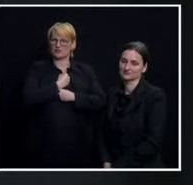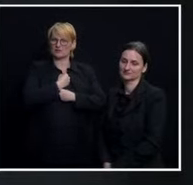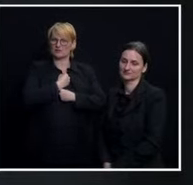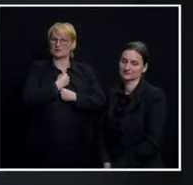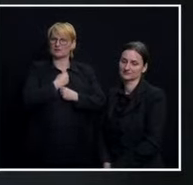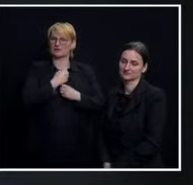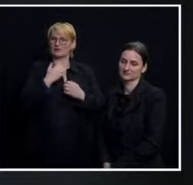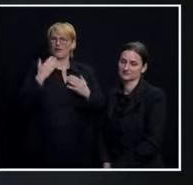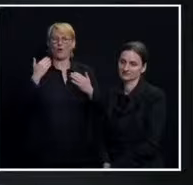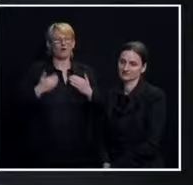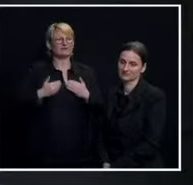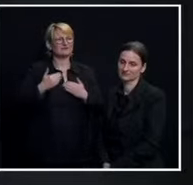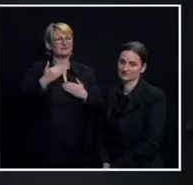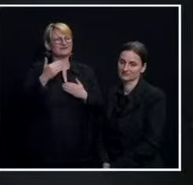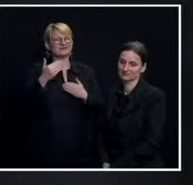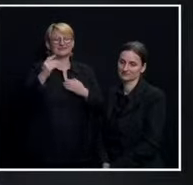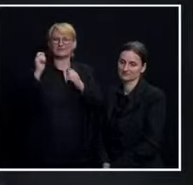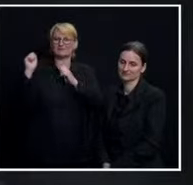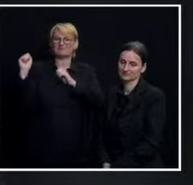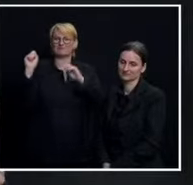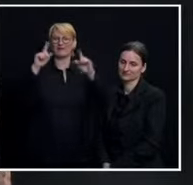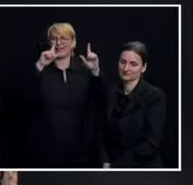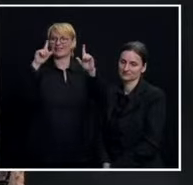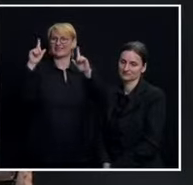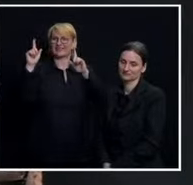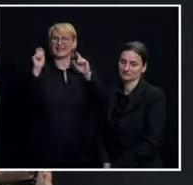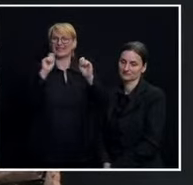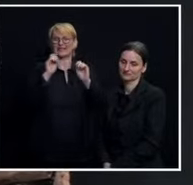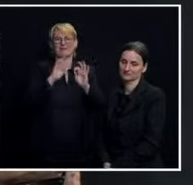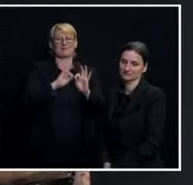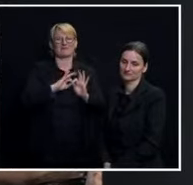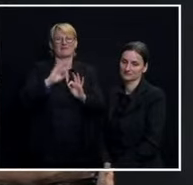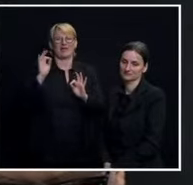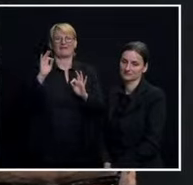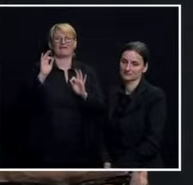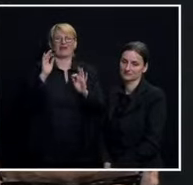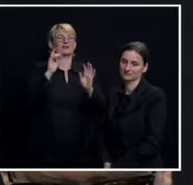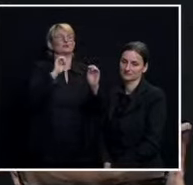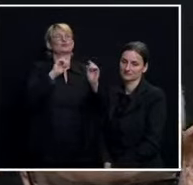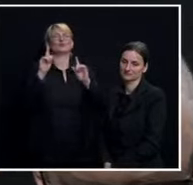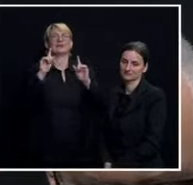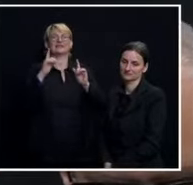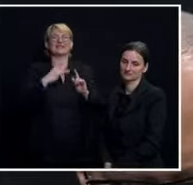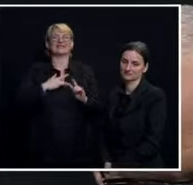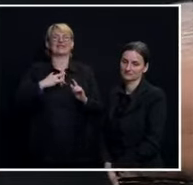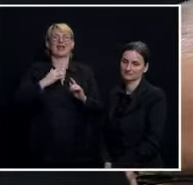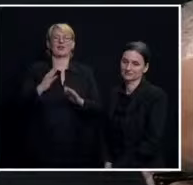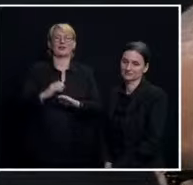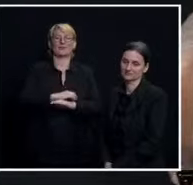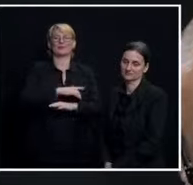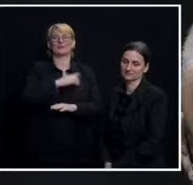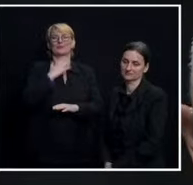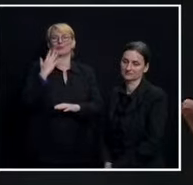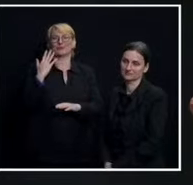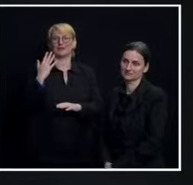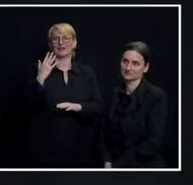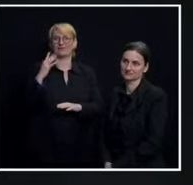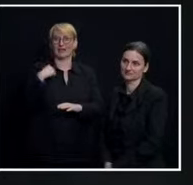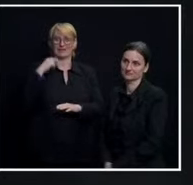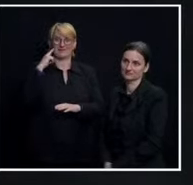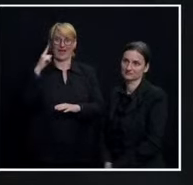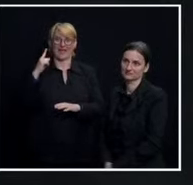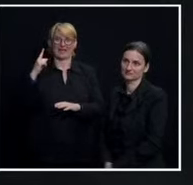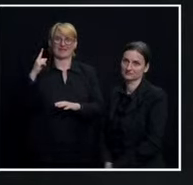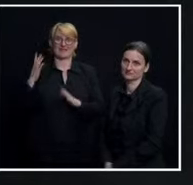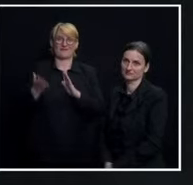sind oft eben diese Bilder, die nicht perfekt inszeniert sind, die unsere Seelen berühren, gerade wenn man um deren Entstehung